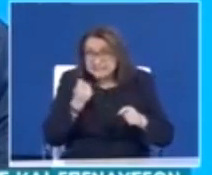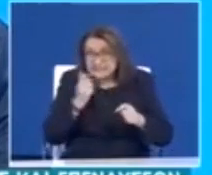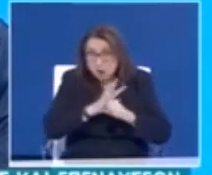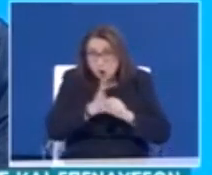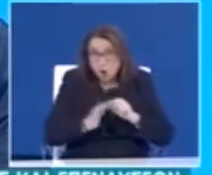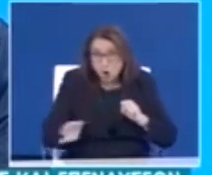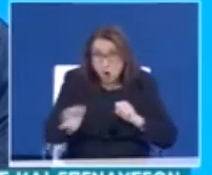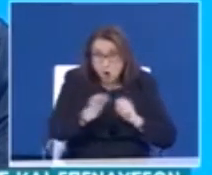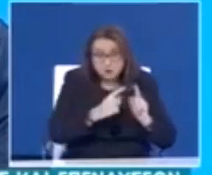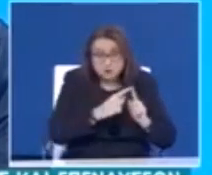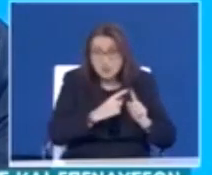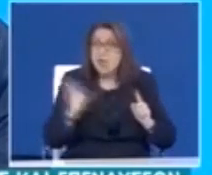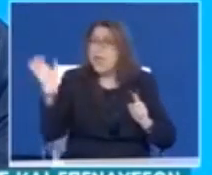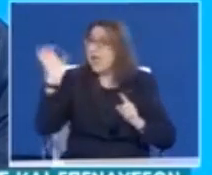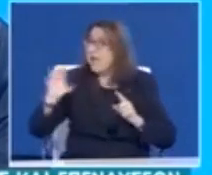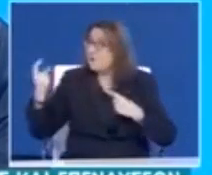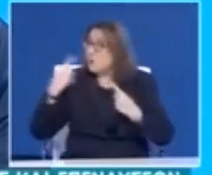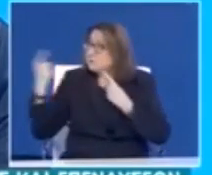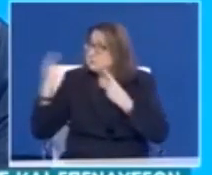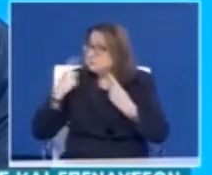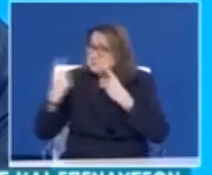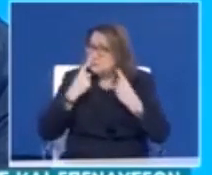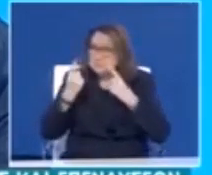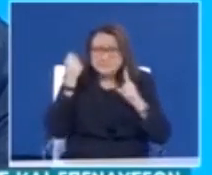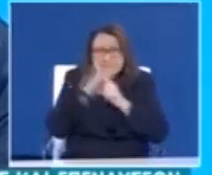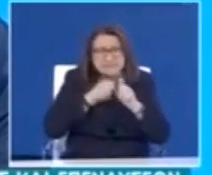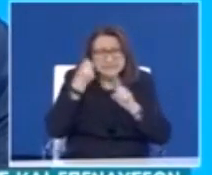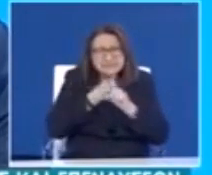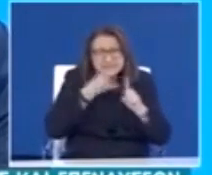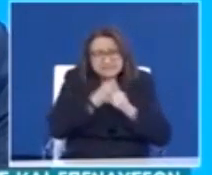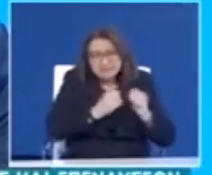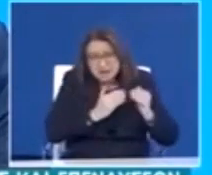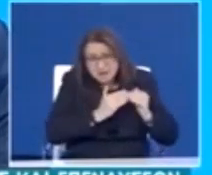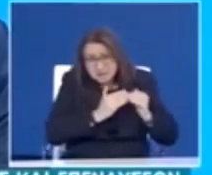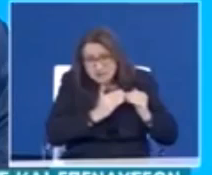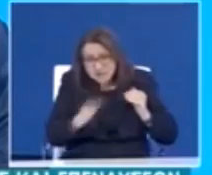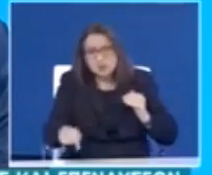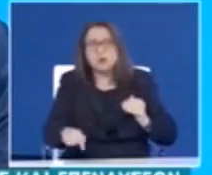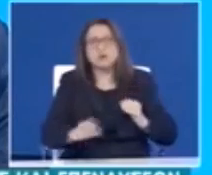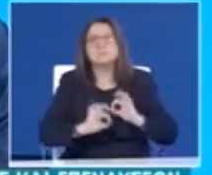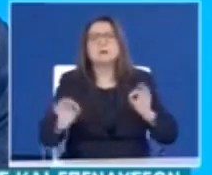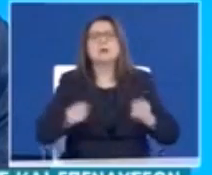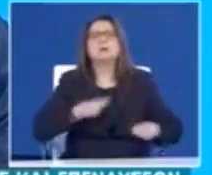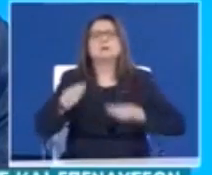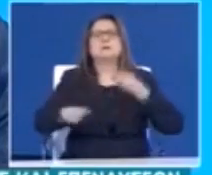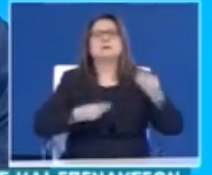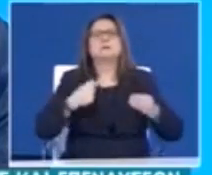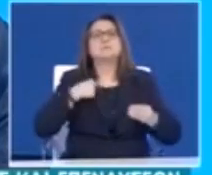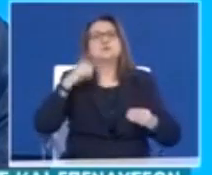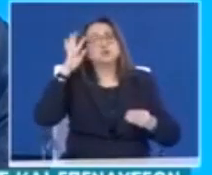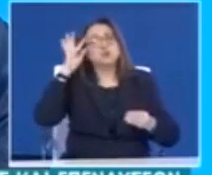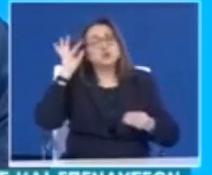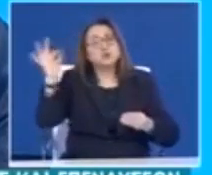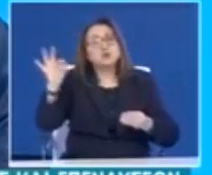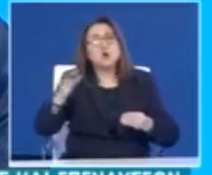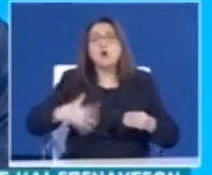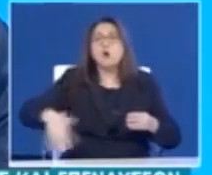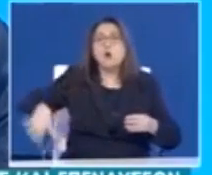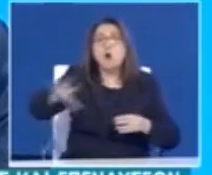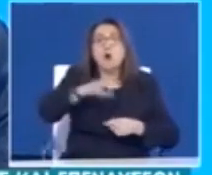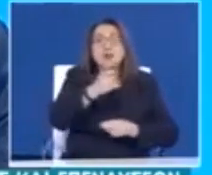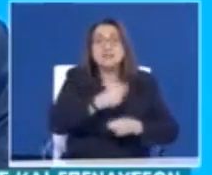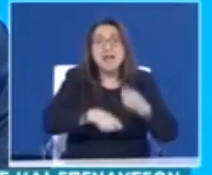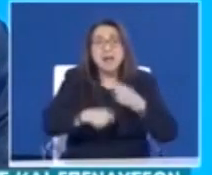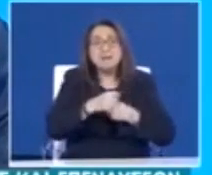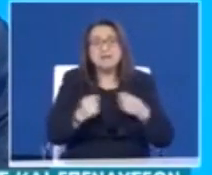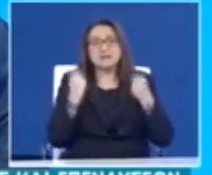των Ευρωπαϊκών Αρχών και της Αναπτυξιακής Τραπέζης ώστε να ανταποκριθούμε σε αυτό που σας είπα. Την προσπάθεια να κρατήσουμε όρθιες ελληνικές